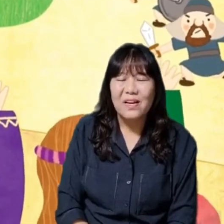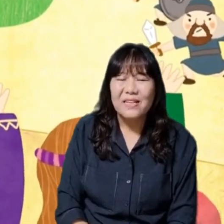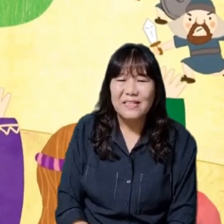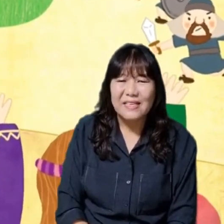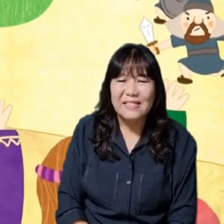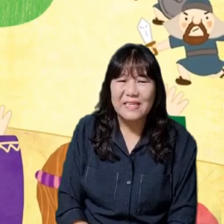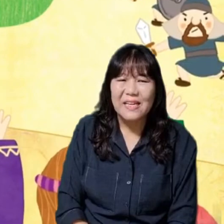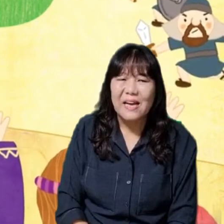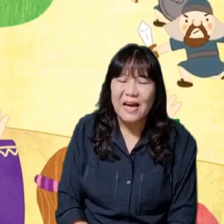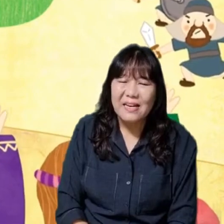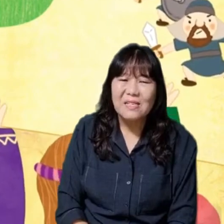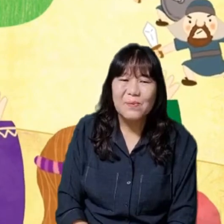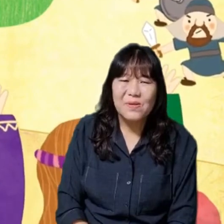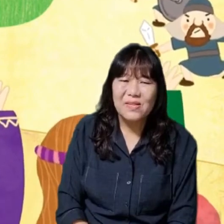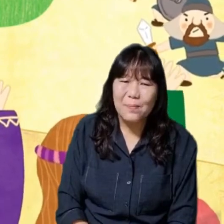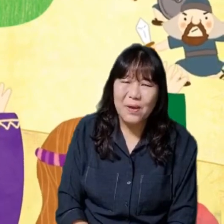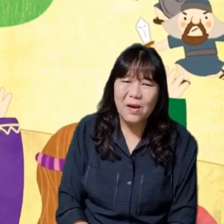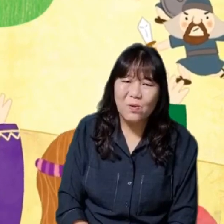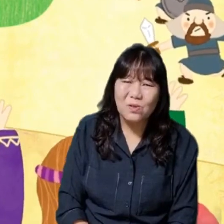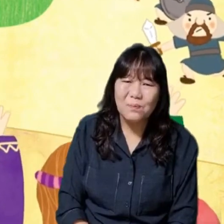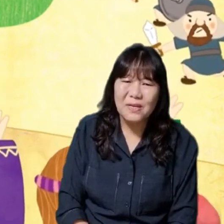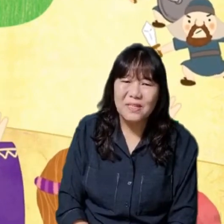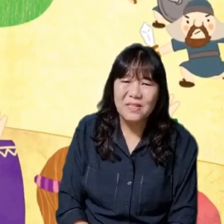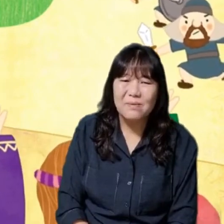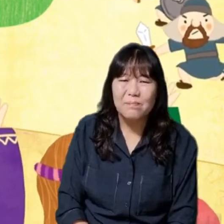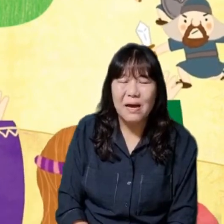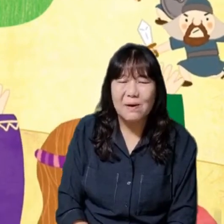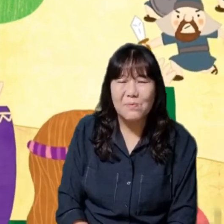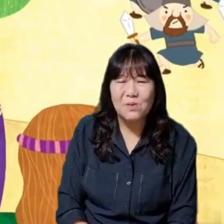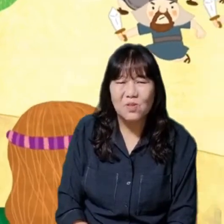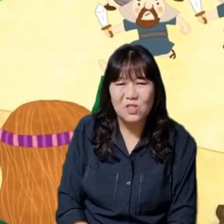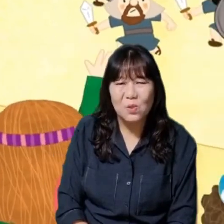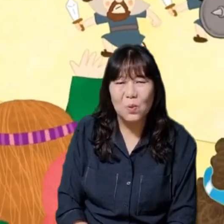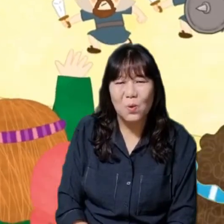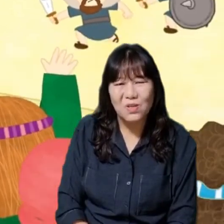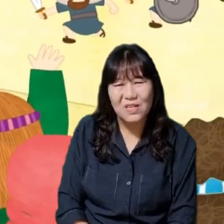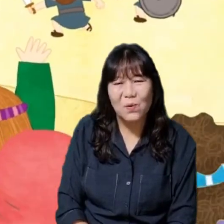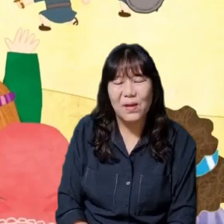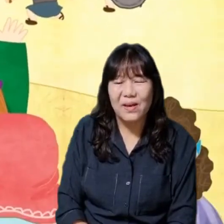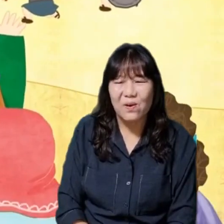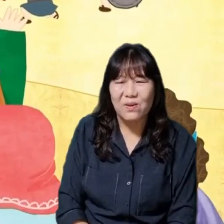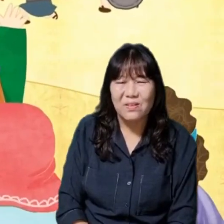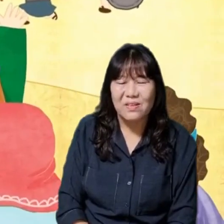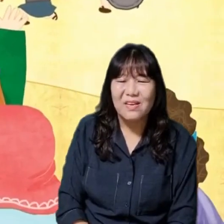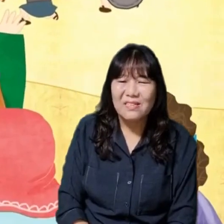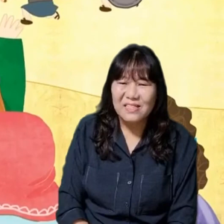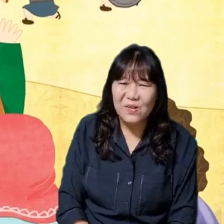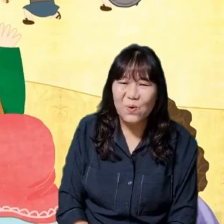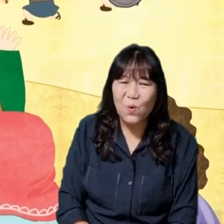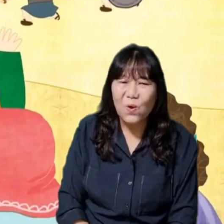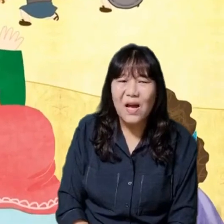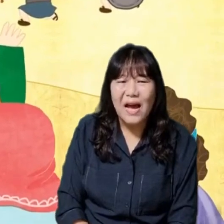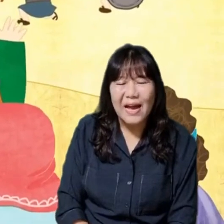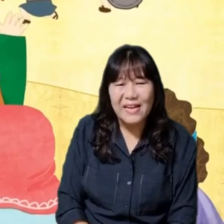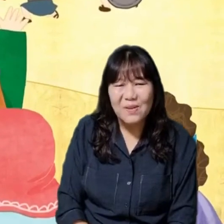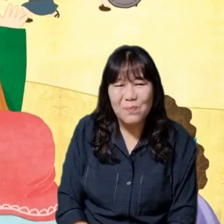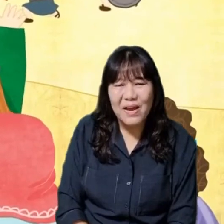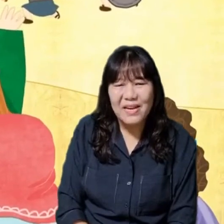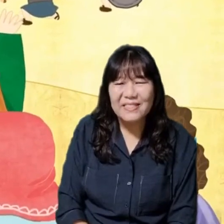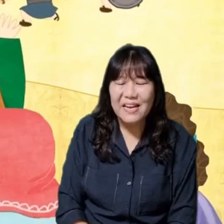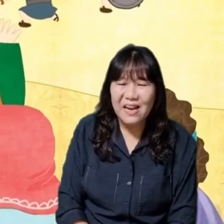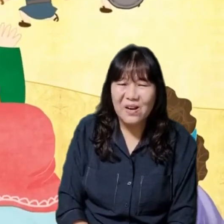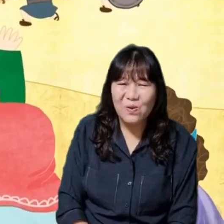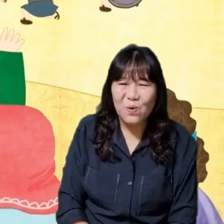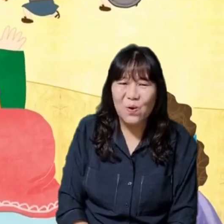그렇다면 다시 하나님을 예배하고 섬기는 마음을 주시도록 기도해요. 그리고